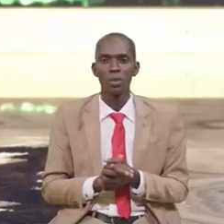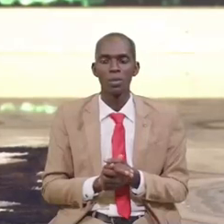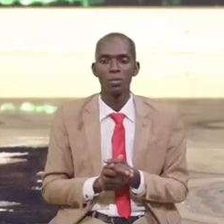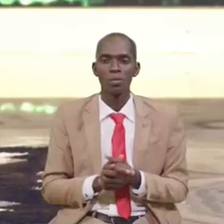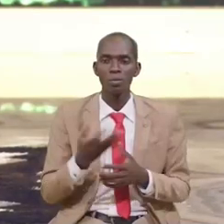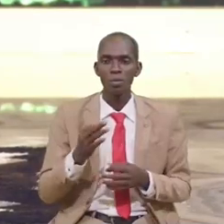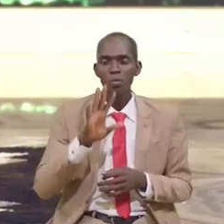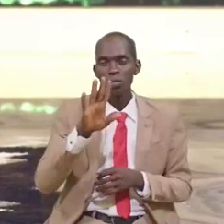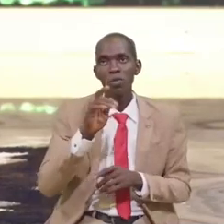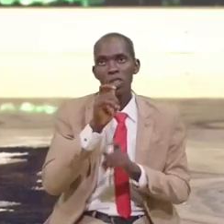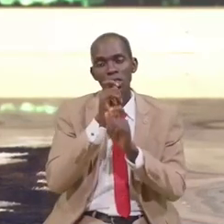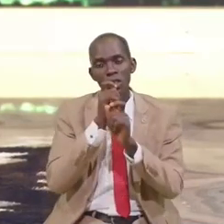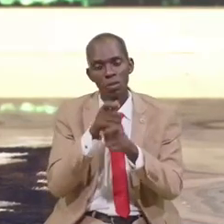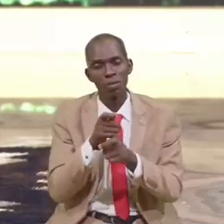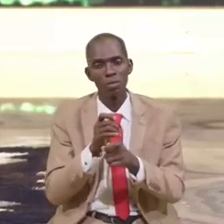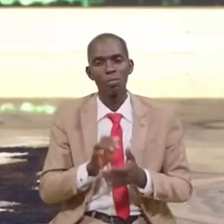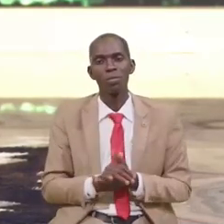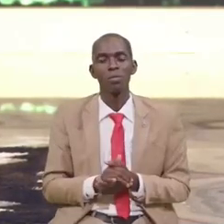Redonnez votre talent au Seigneur.